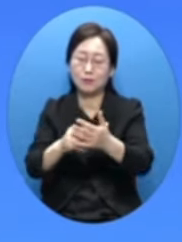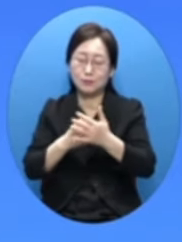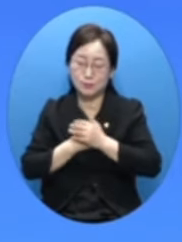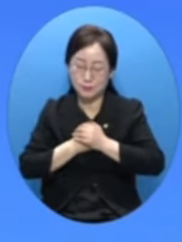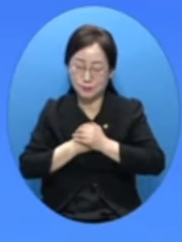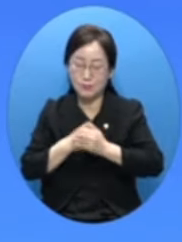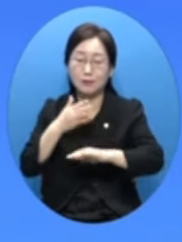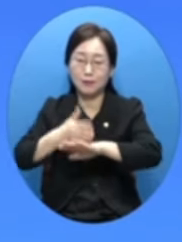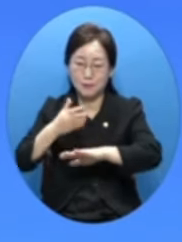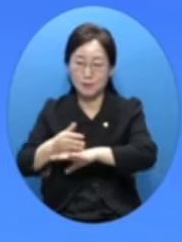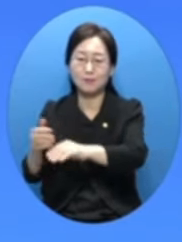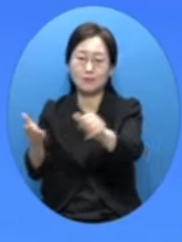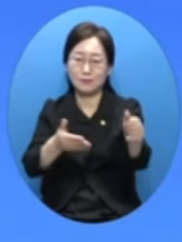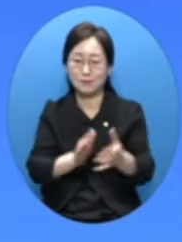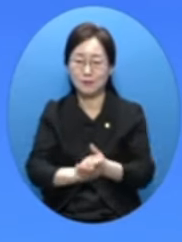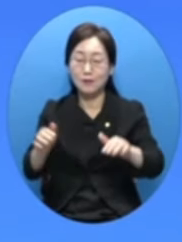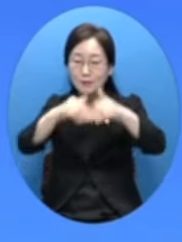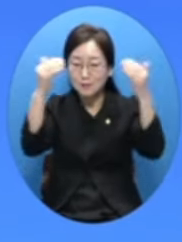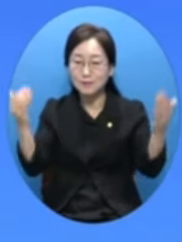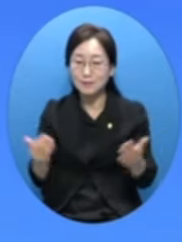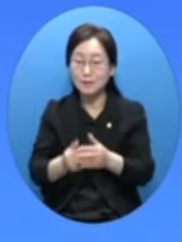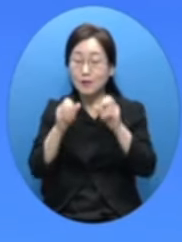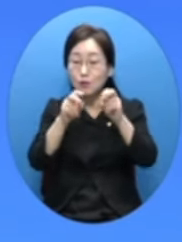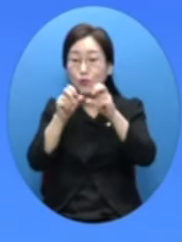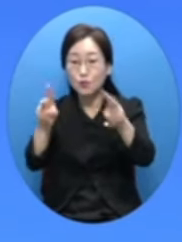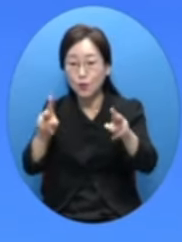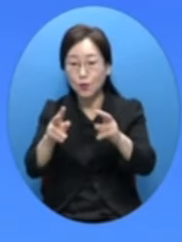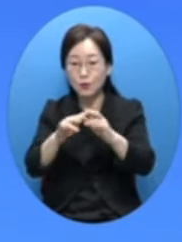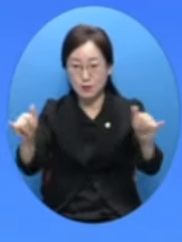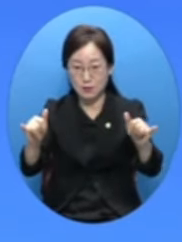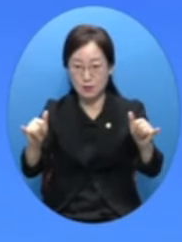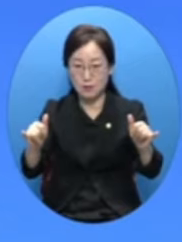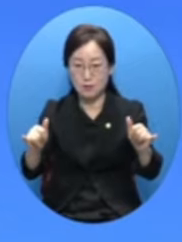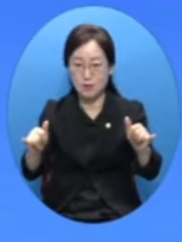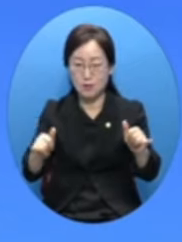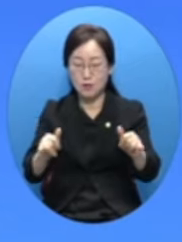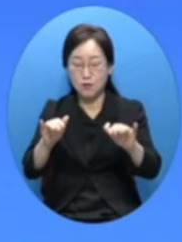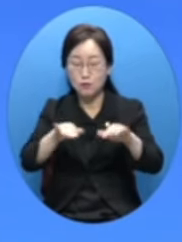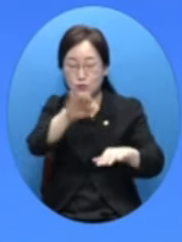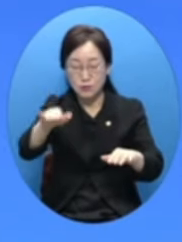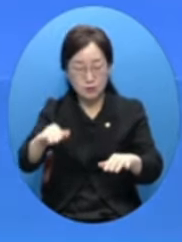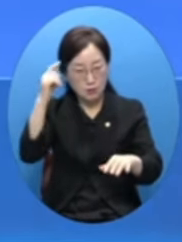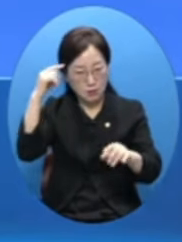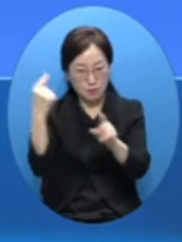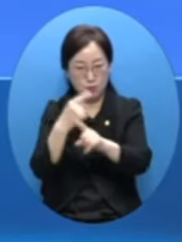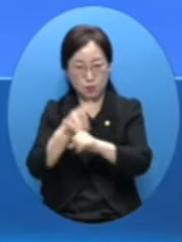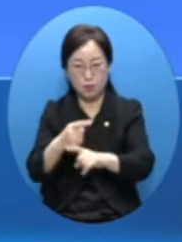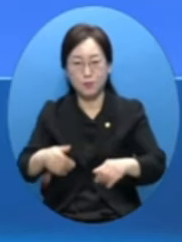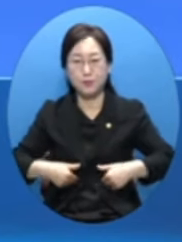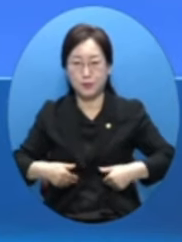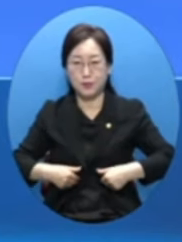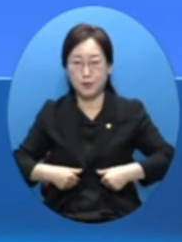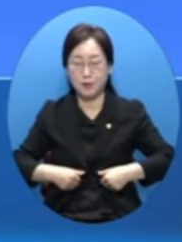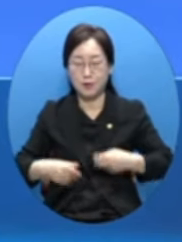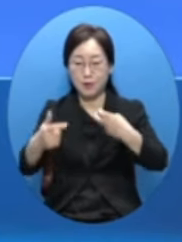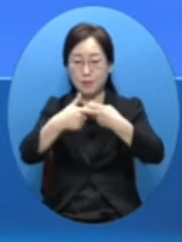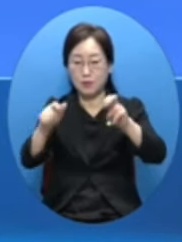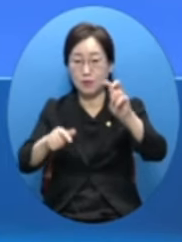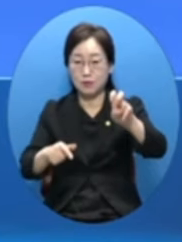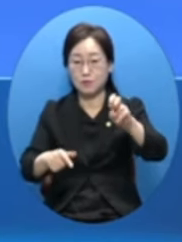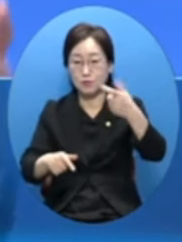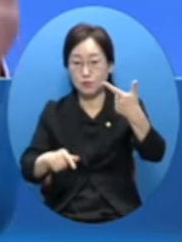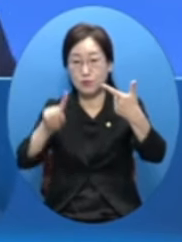감사해야 될 것입니다. 우리 모두가 선교 여권으로 거듭나야 됩니다. 예수님께서 말씀하셨습니다. 마가복음 16장 15절입니다 또